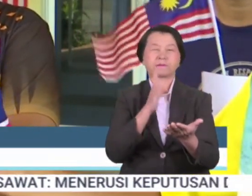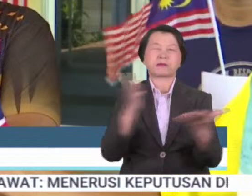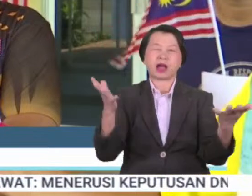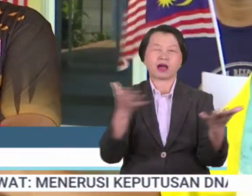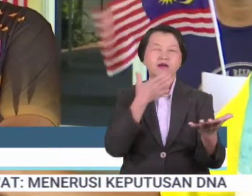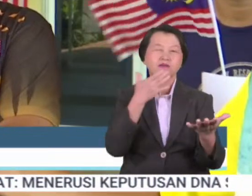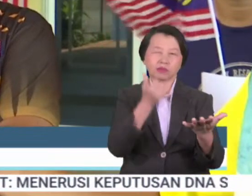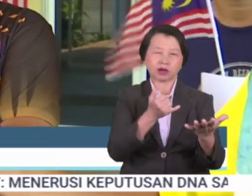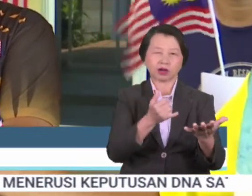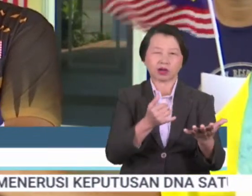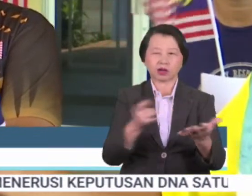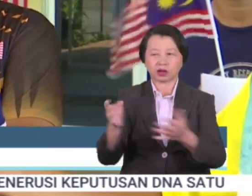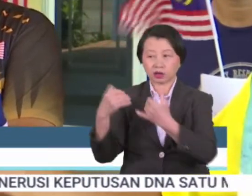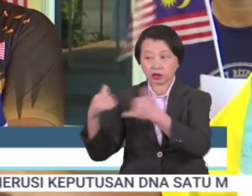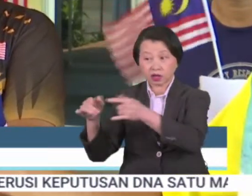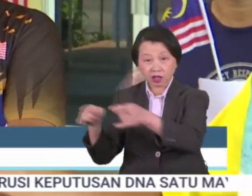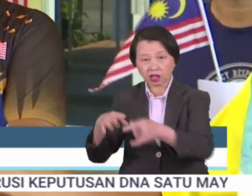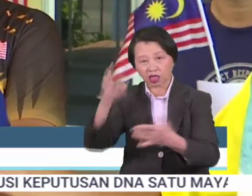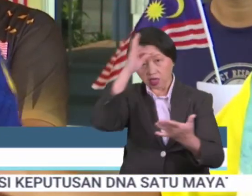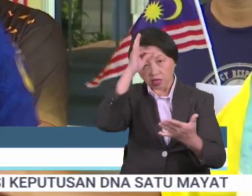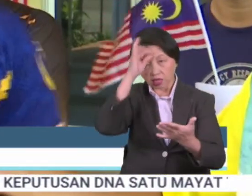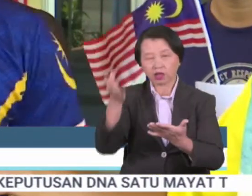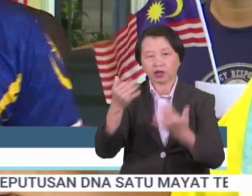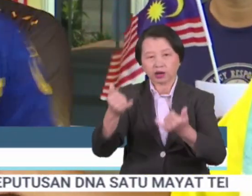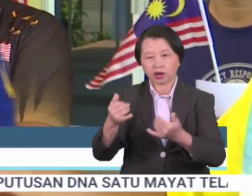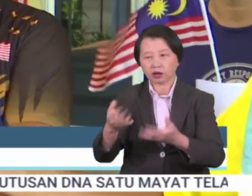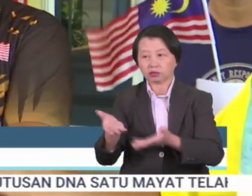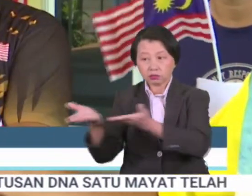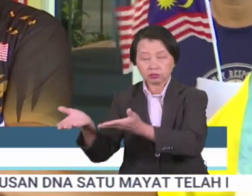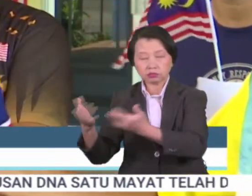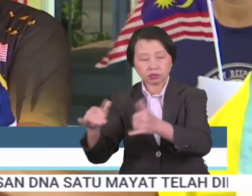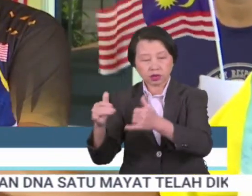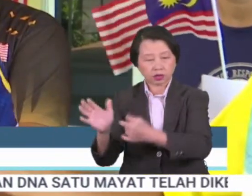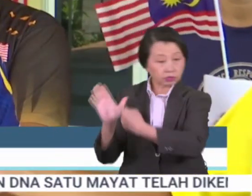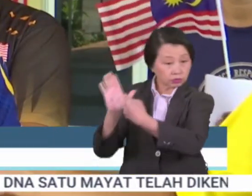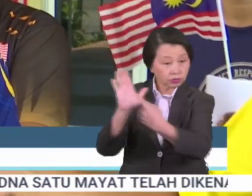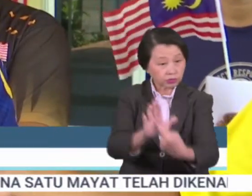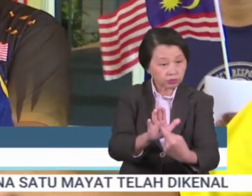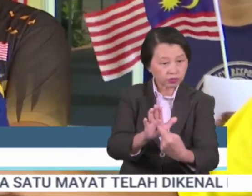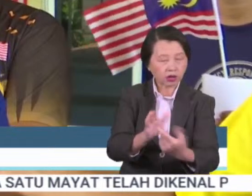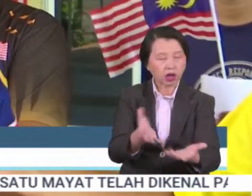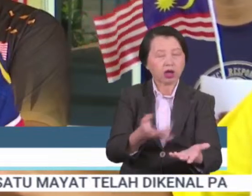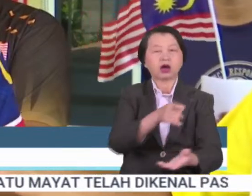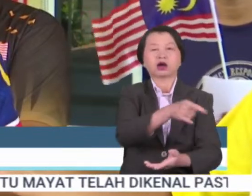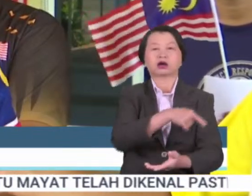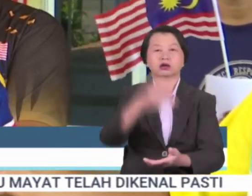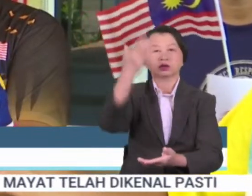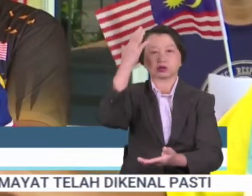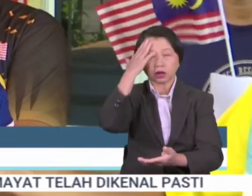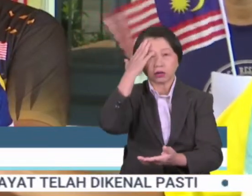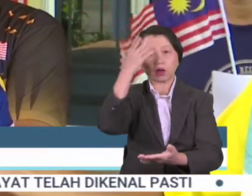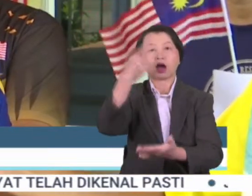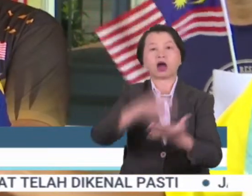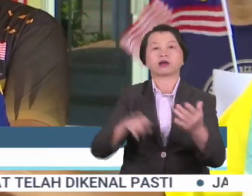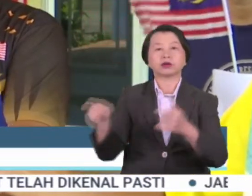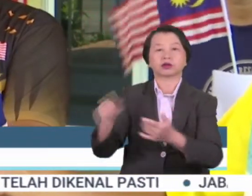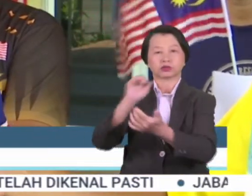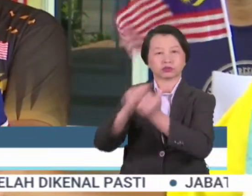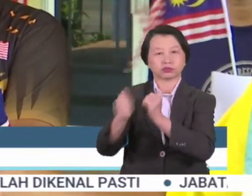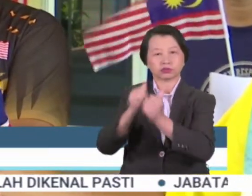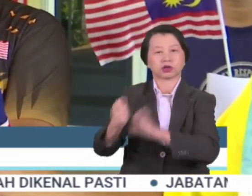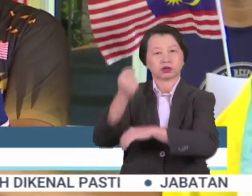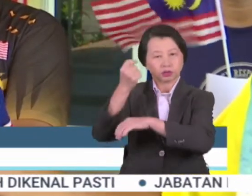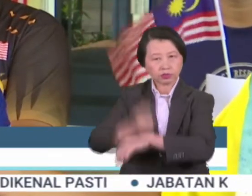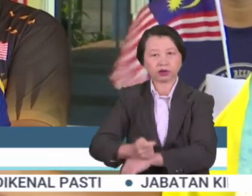Adah objektifama untuk memberi pendadahan kepada pelar-pelajar kita ataupun generasi sekarang ni untuk mengetahui apakah itu sukan